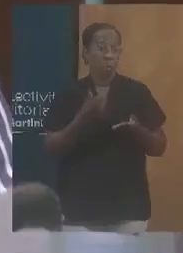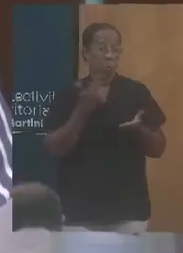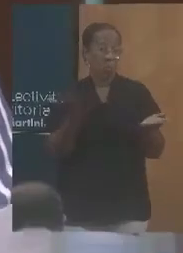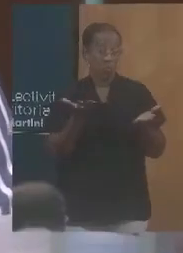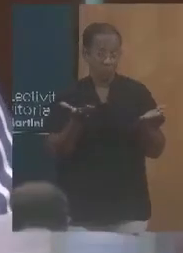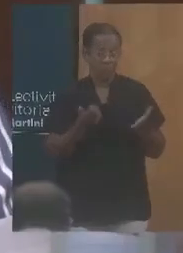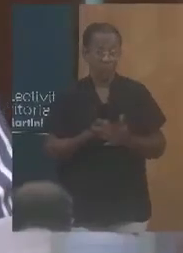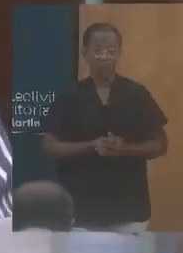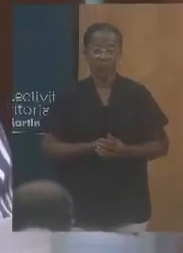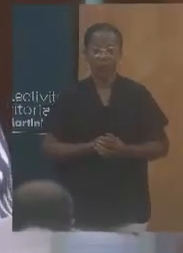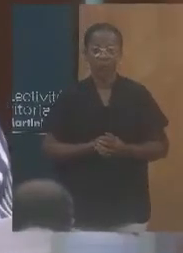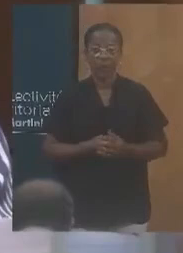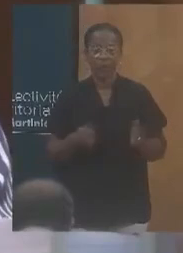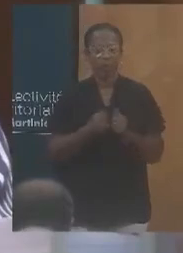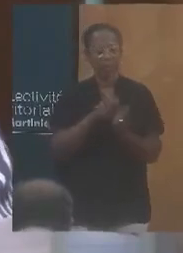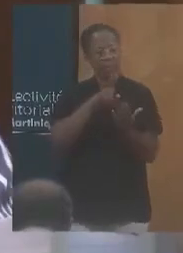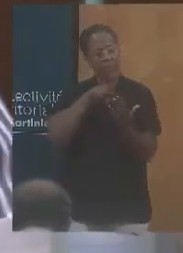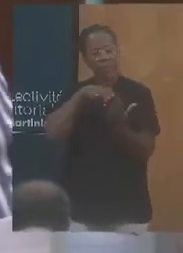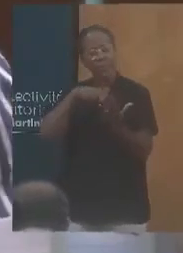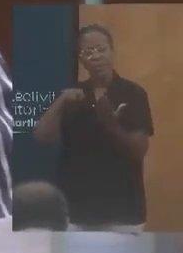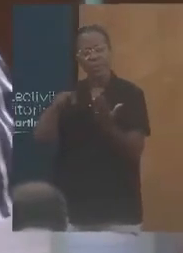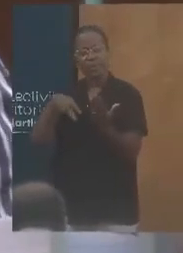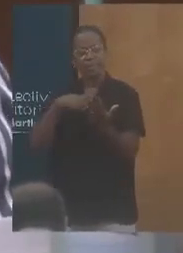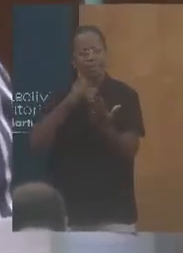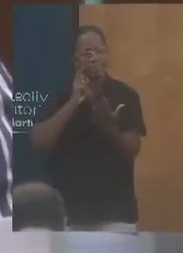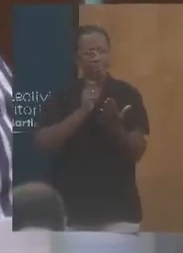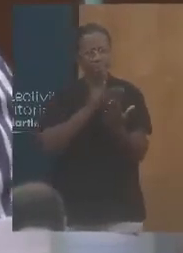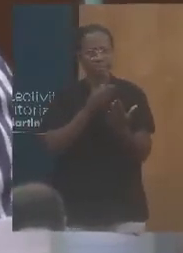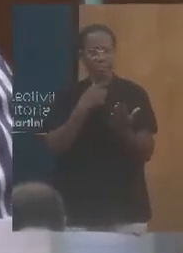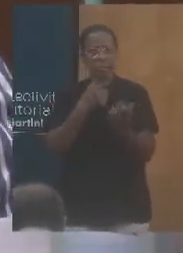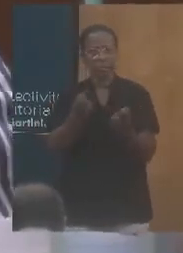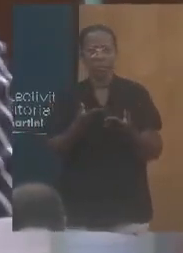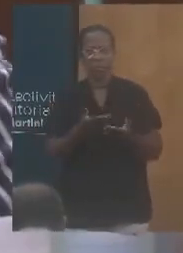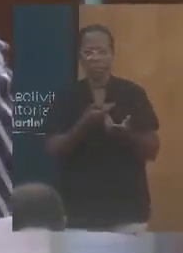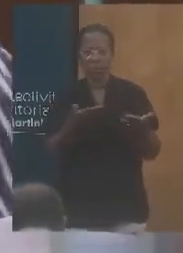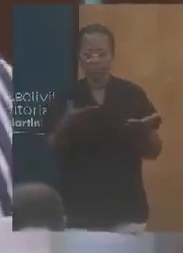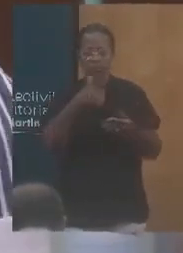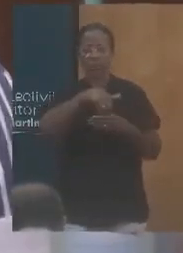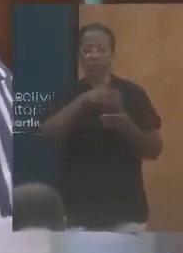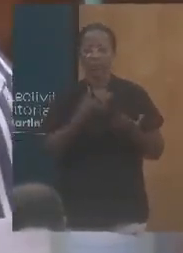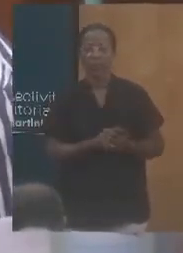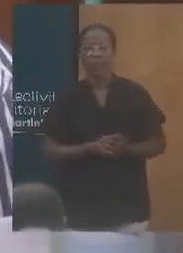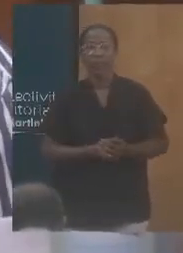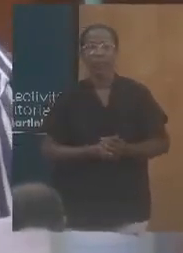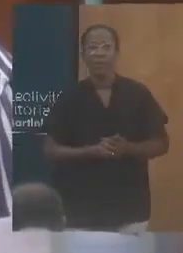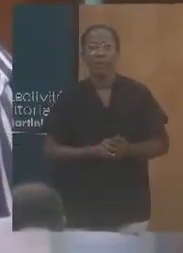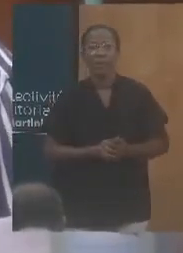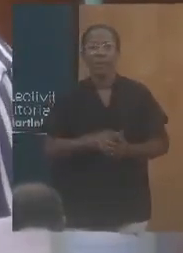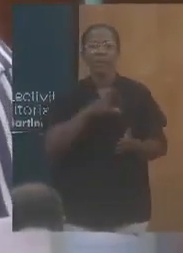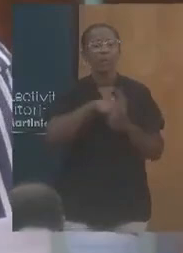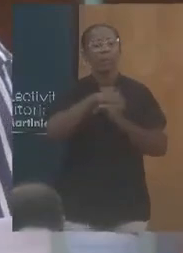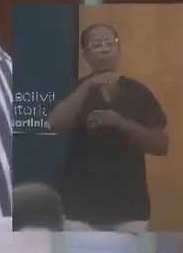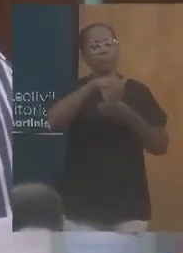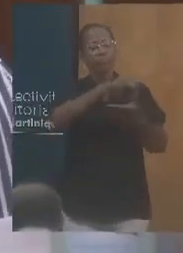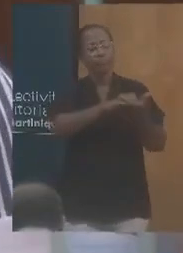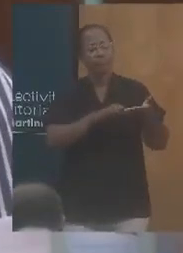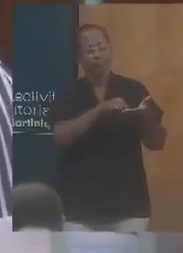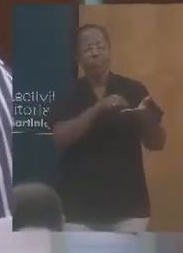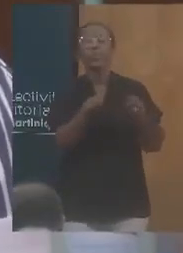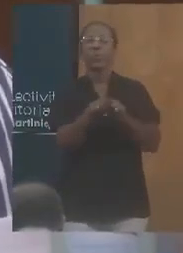En lisant avec beaucoup d'attention les propositions qui nous ont transmises, aussi bien le rapport, mais